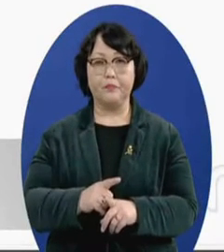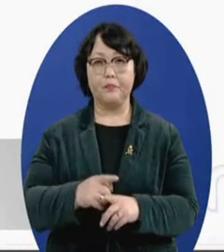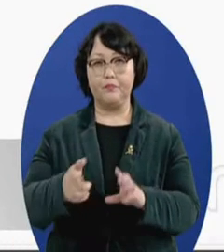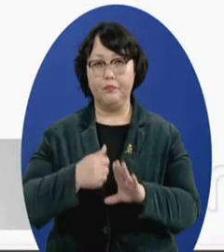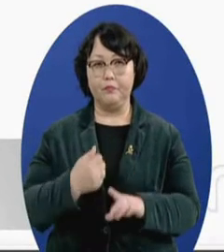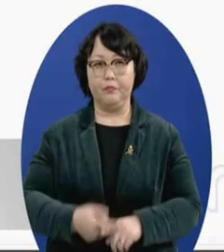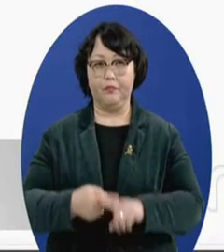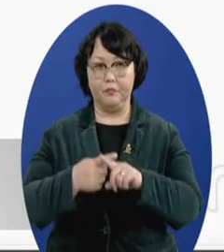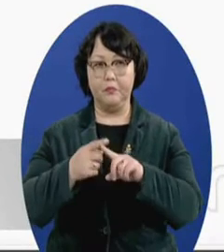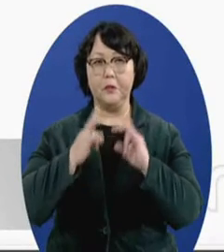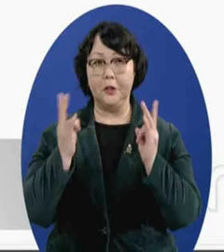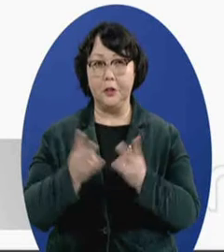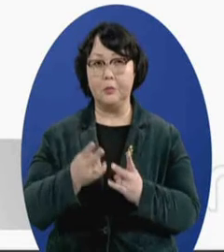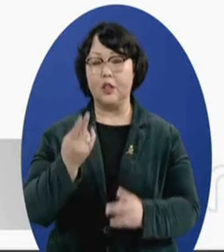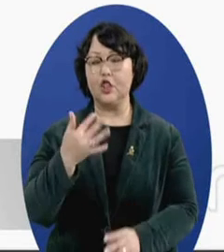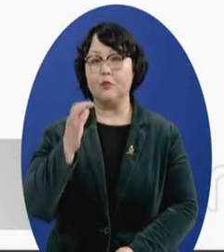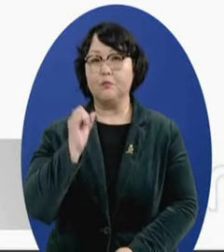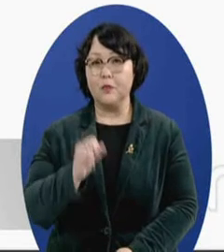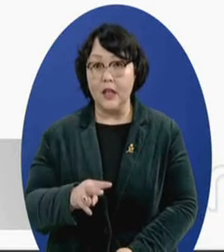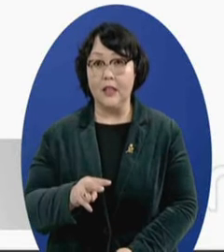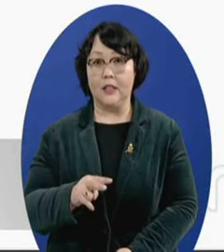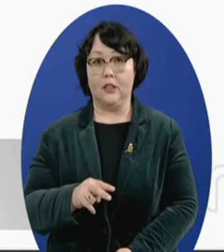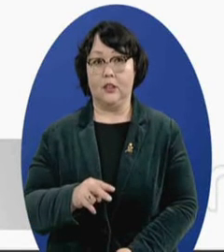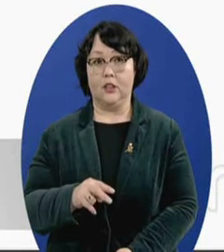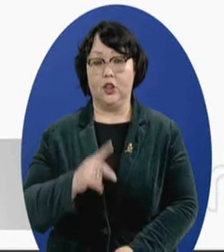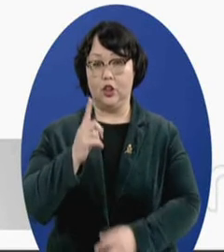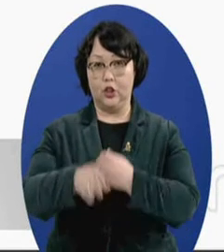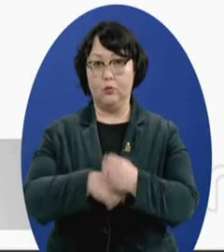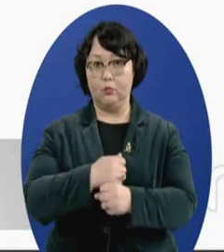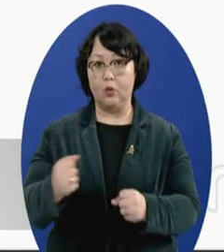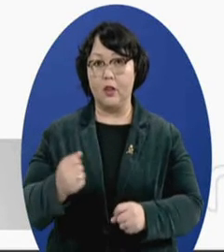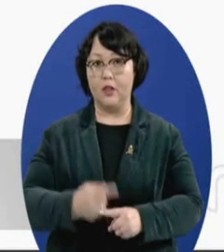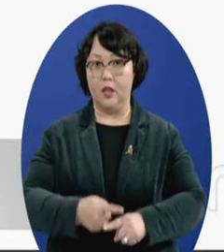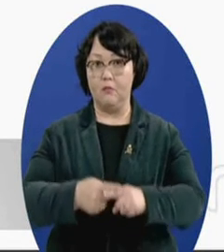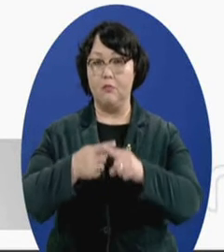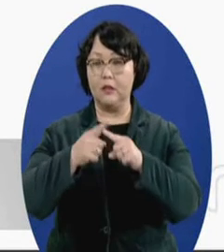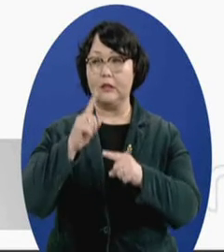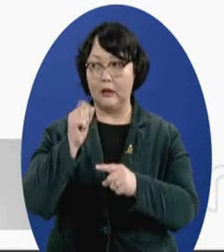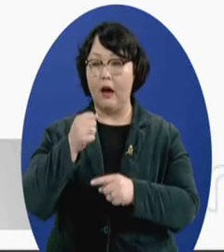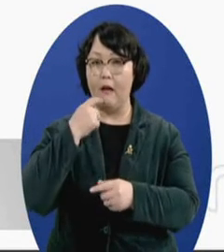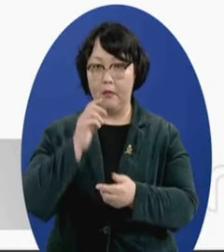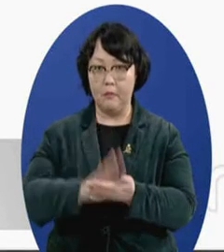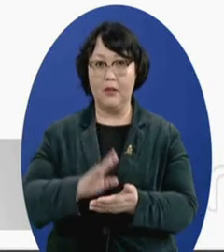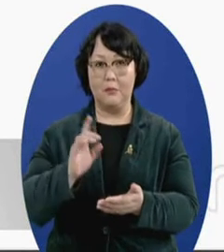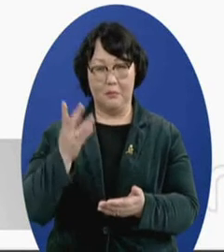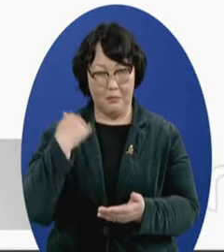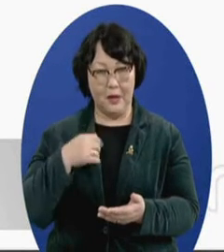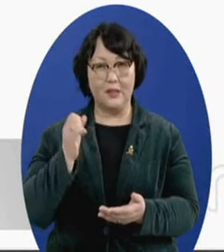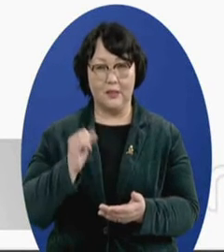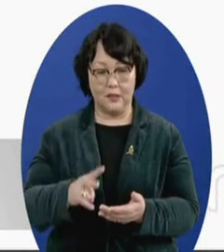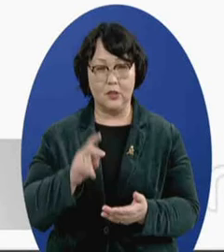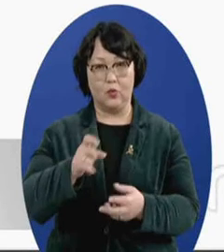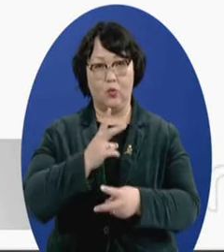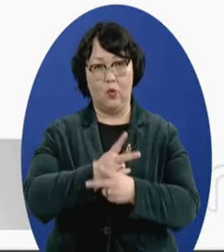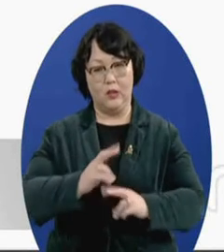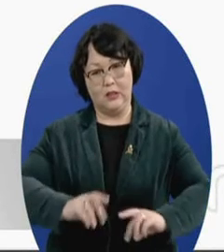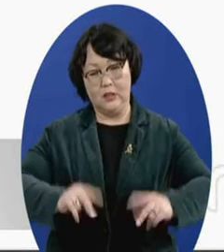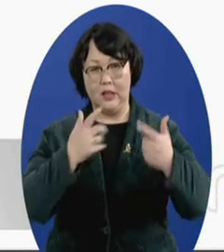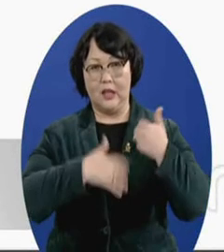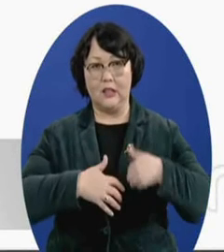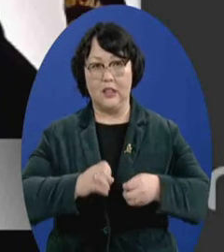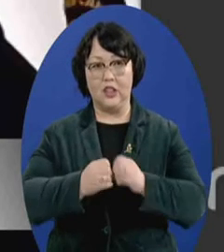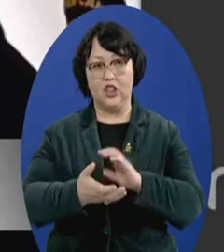За нийгмийн даатгал бол одоо шимтгэлийг жил бүр өснө нэмэгдүүлэх үүрэг хүлээсэн. Тэгэхээр энийг эргэж харж хуулийг яаралтай